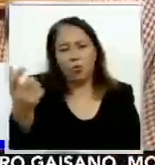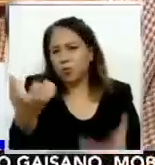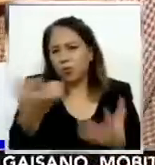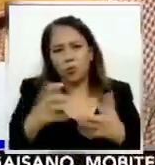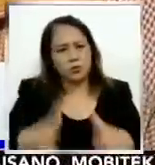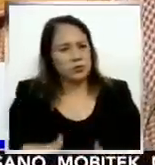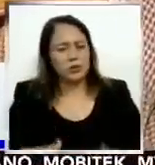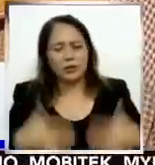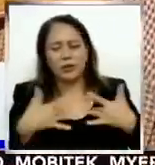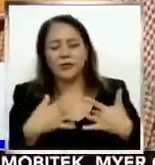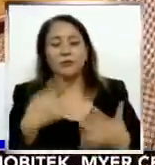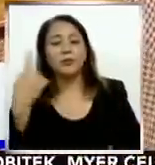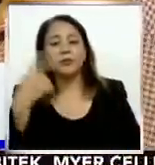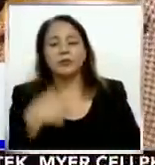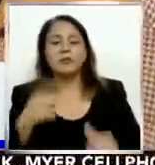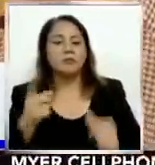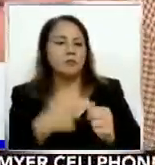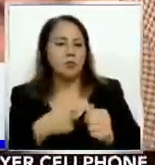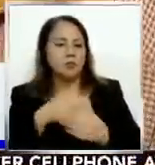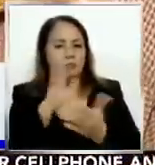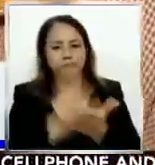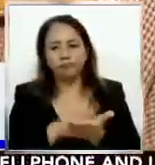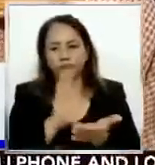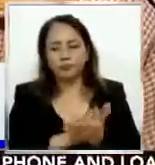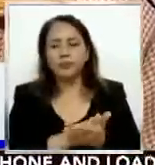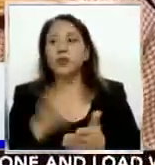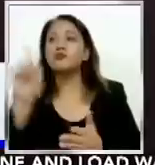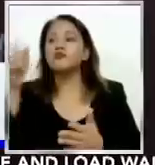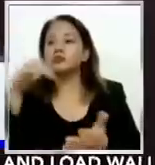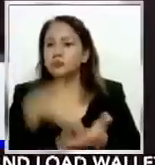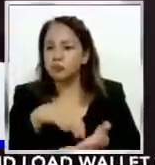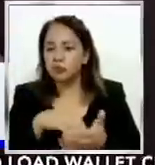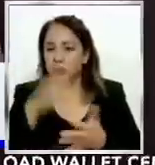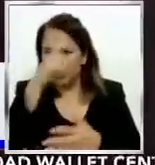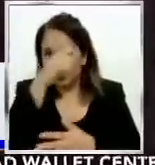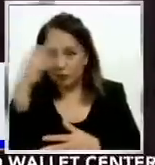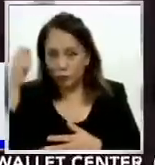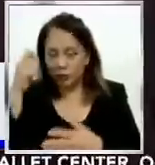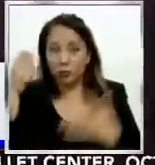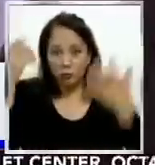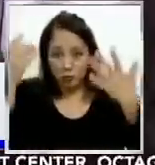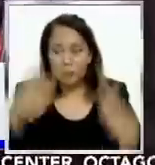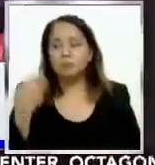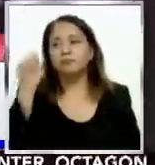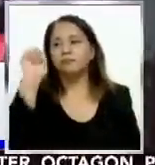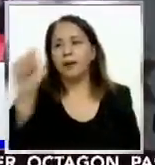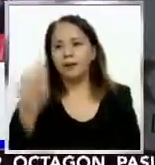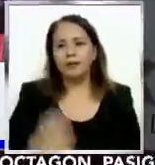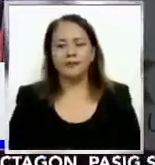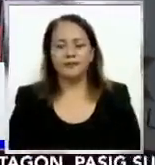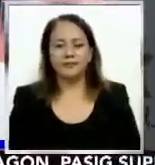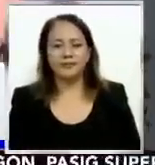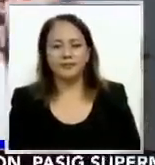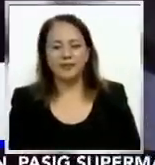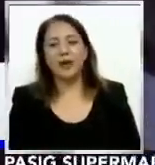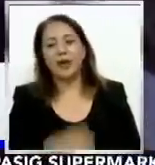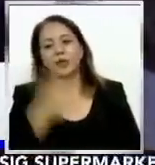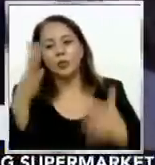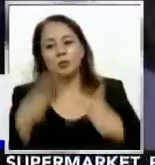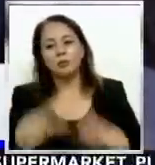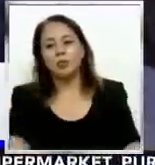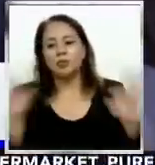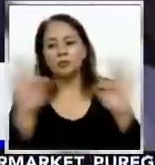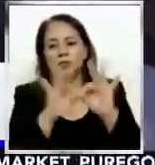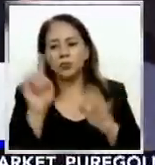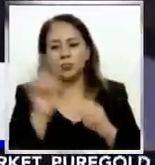school. Mag-aral muna kayo, magtapos kayo and then you can do whatever you want. Isa bang importante kay Bitoy? Ano bang okasyon? O